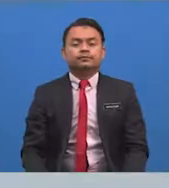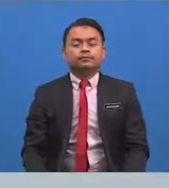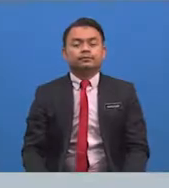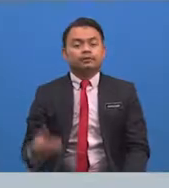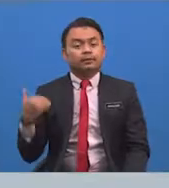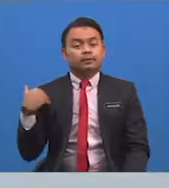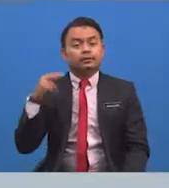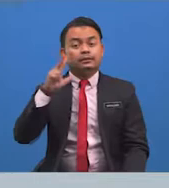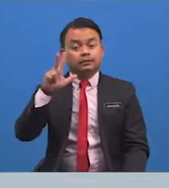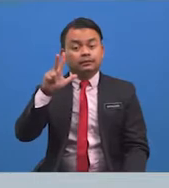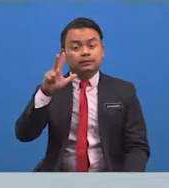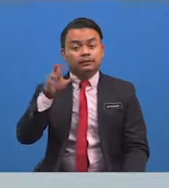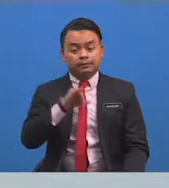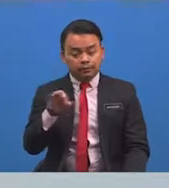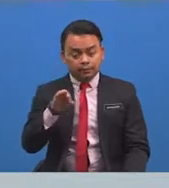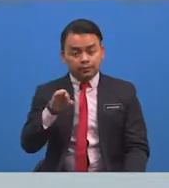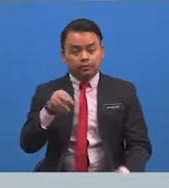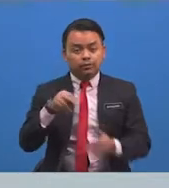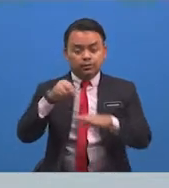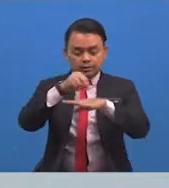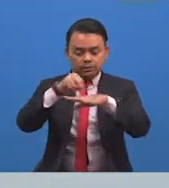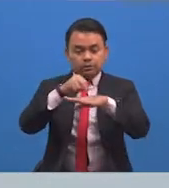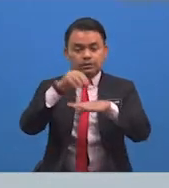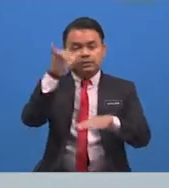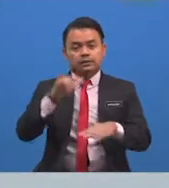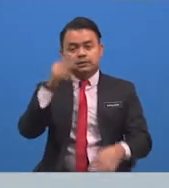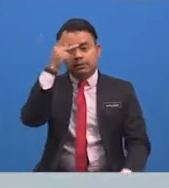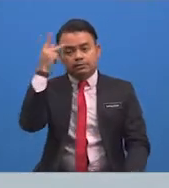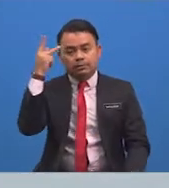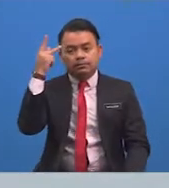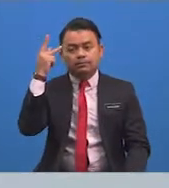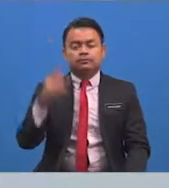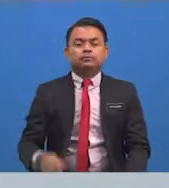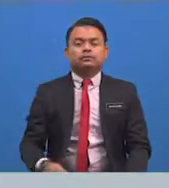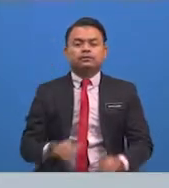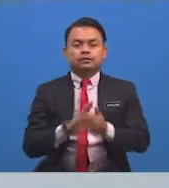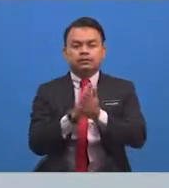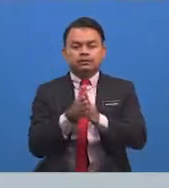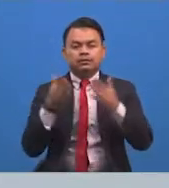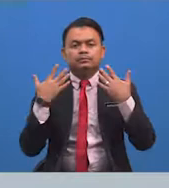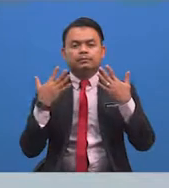Terdapat tiga faktor semula jadi yang menyebabkan berlakunya pemanasan global.